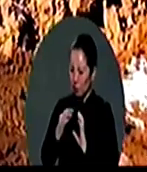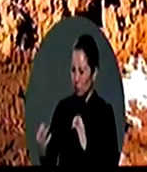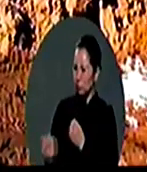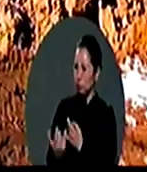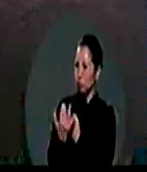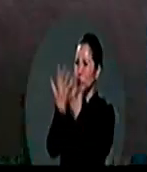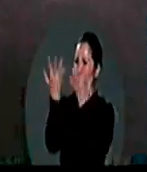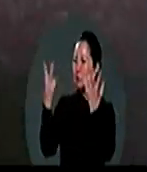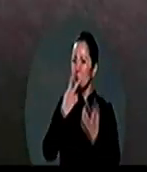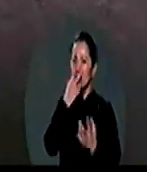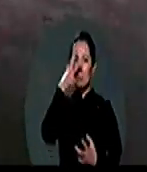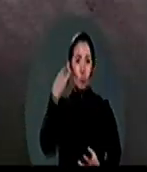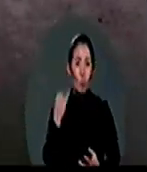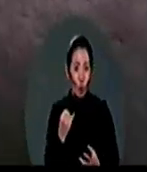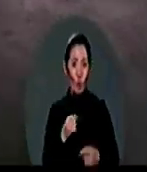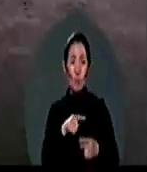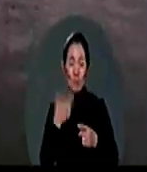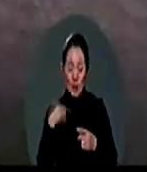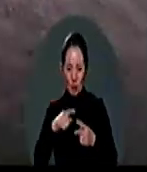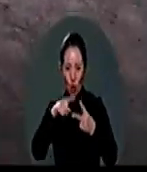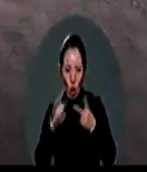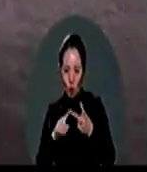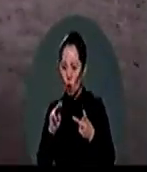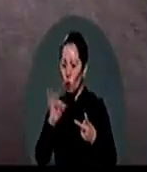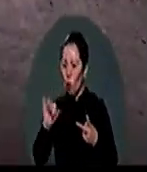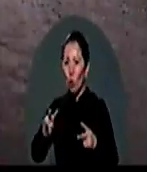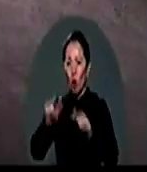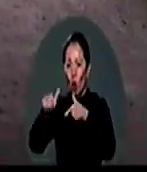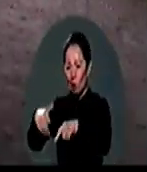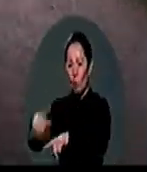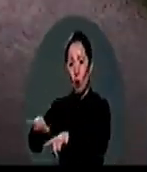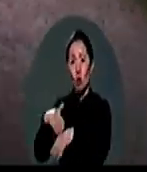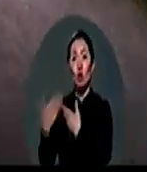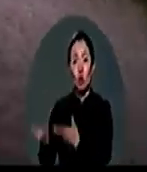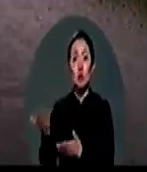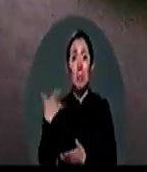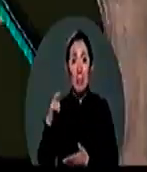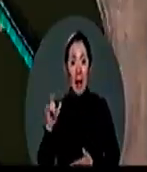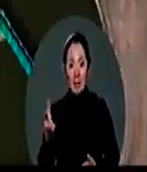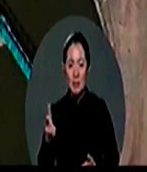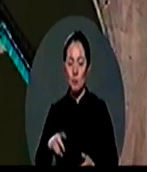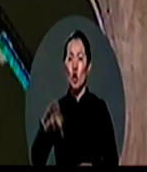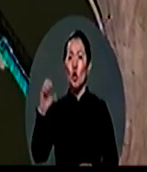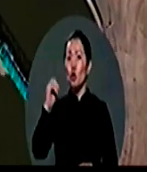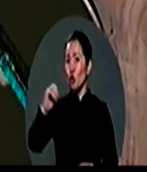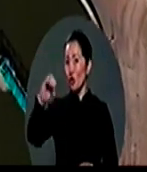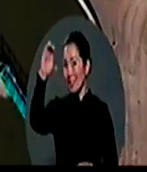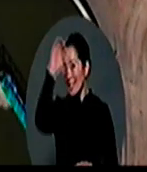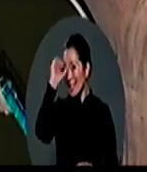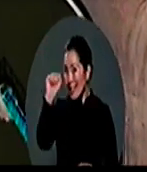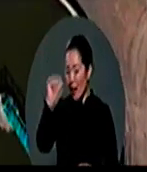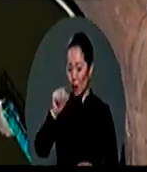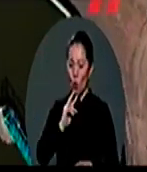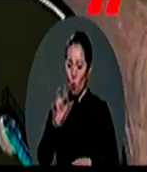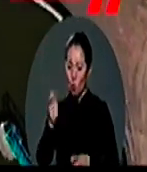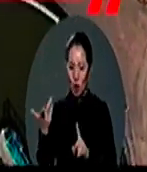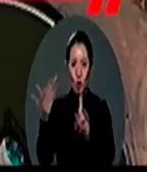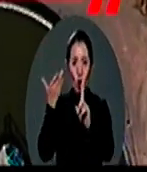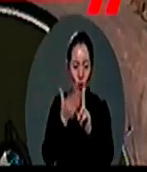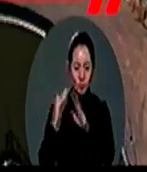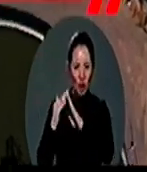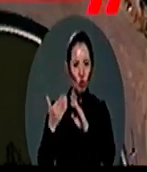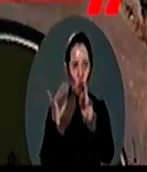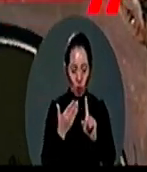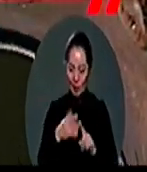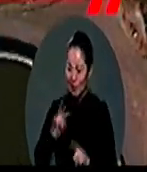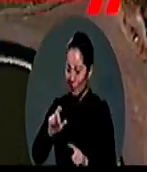тархах хоёр дахь том шалтгаан болохоос гадна туулголыг ихээр бохирдуулдаг байлаа. Ерхий сайдаас өгөгдсөн үүргийн дагуу лаг бохирдлыг ус